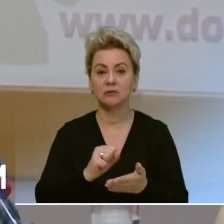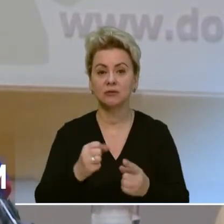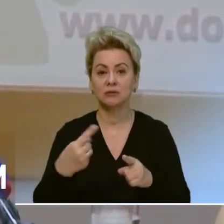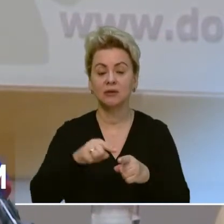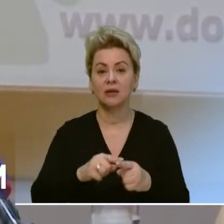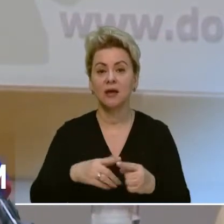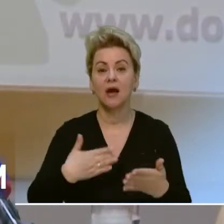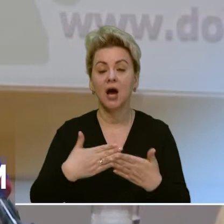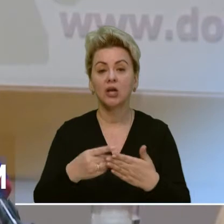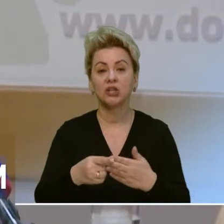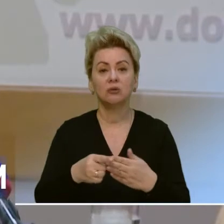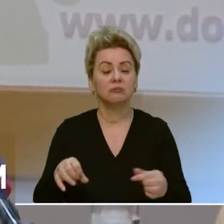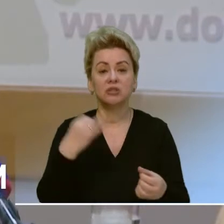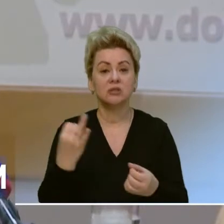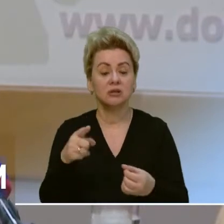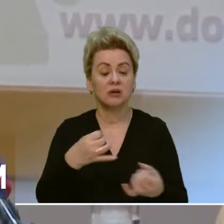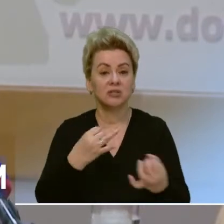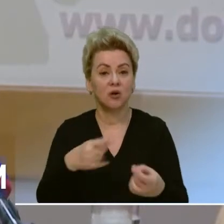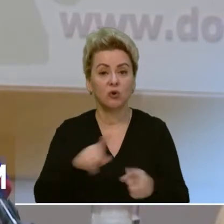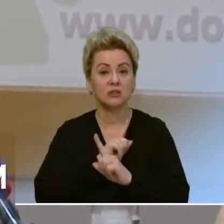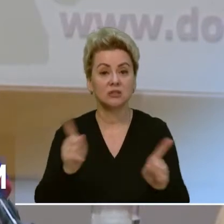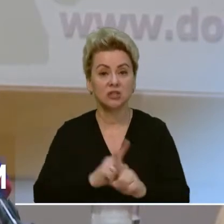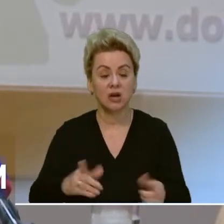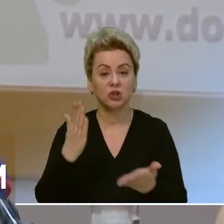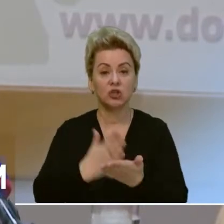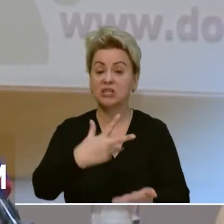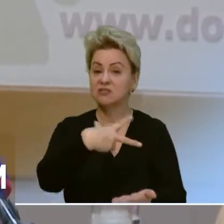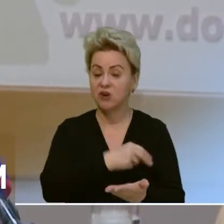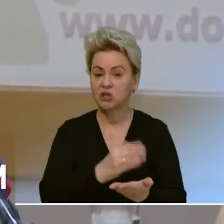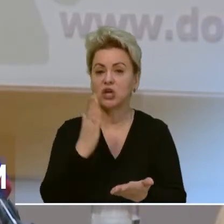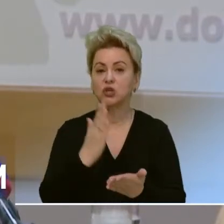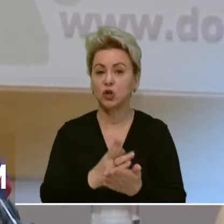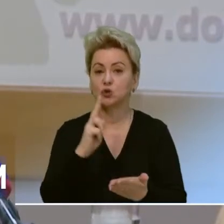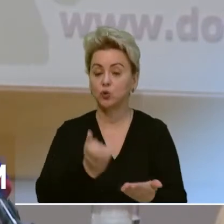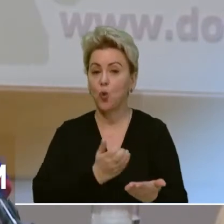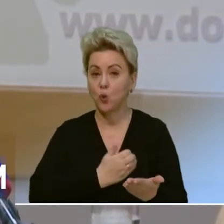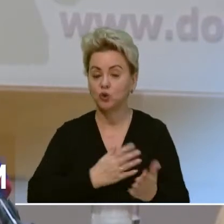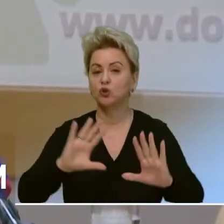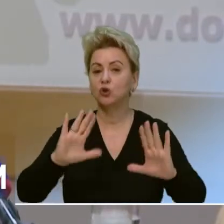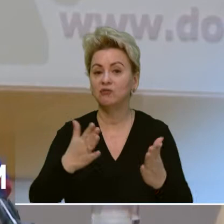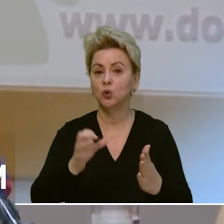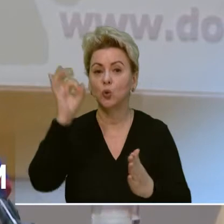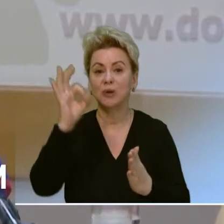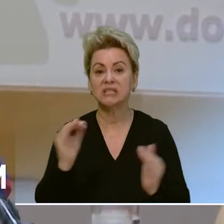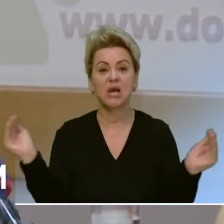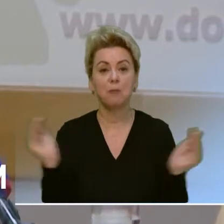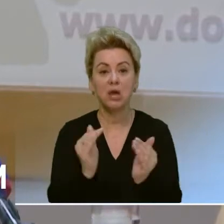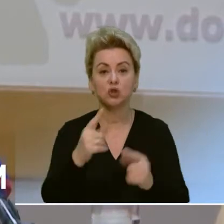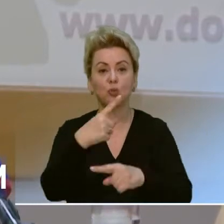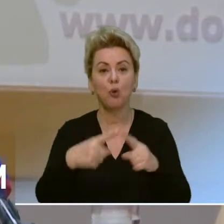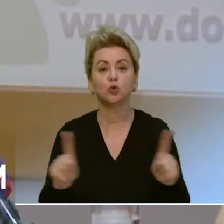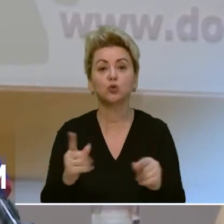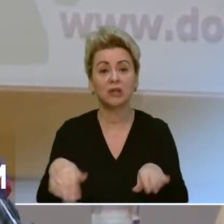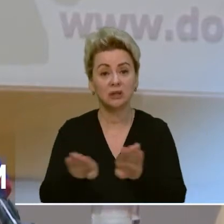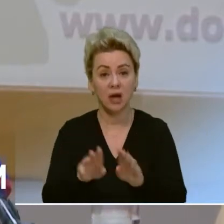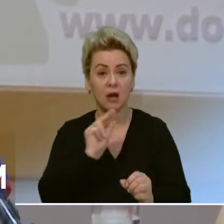все остальное, извините, детский лепет. Есть вакцина, есть желающие, и вдруг проценты ниже половины. Что это